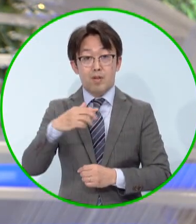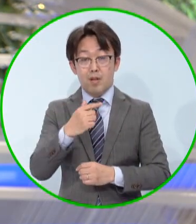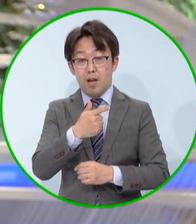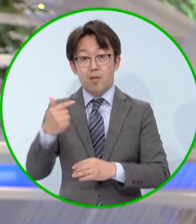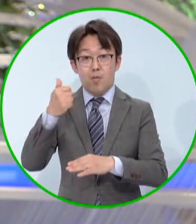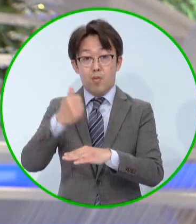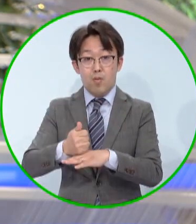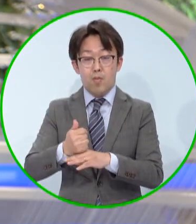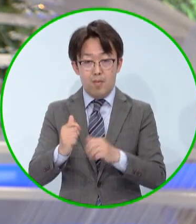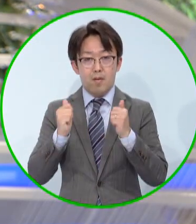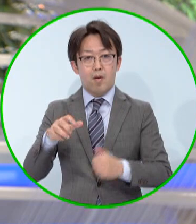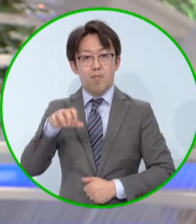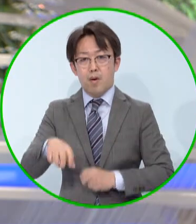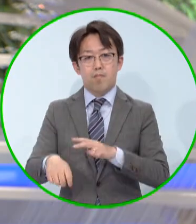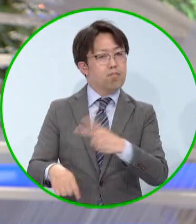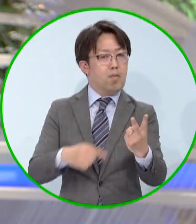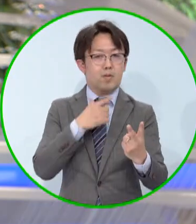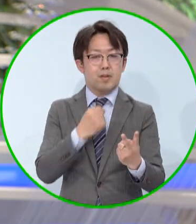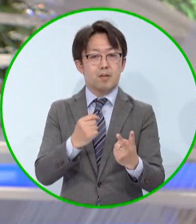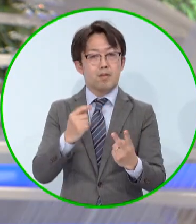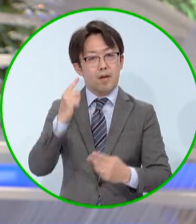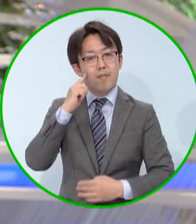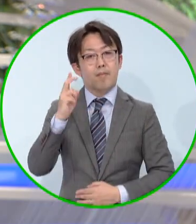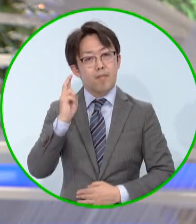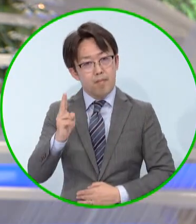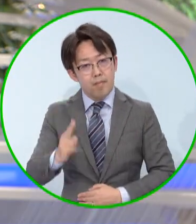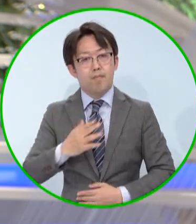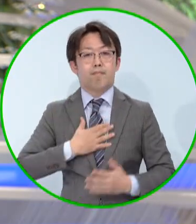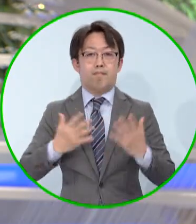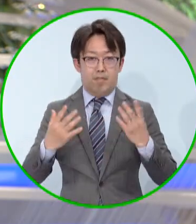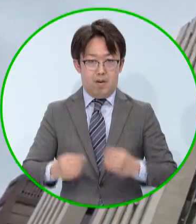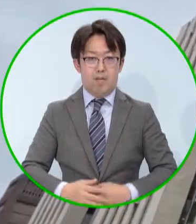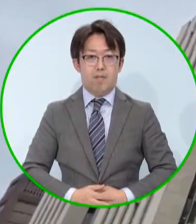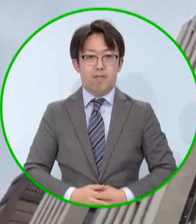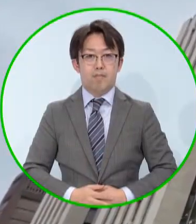要請することを検討していることが分かりました